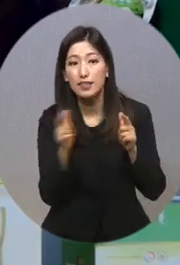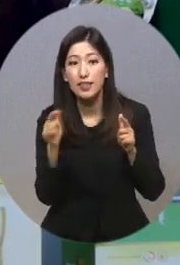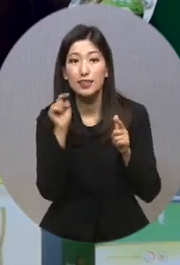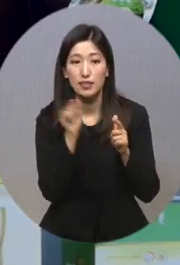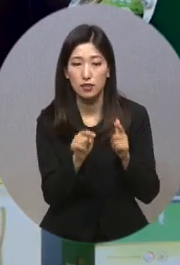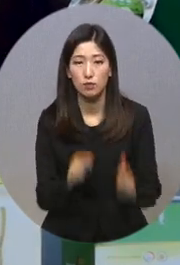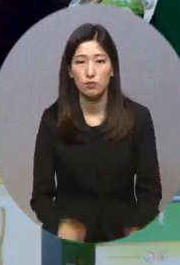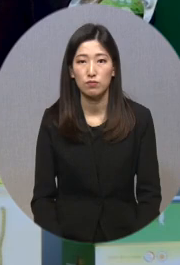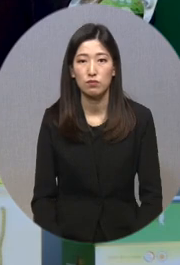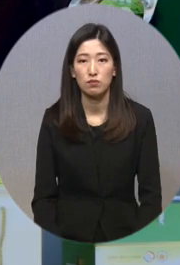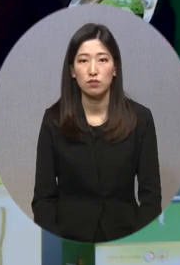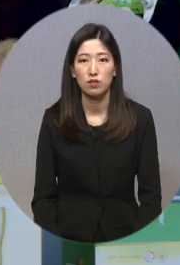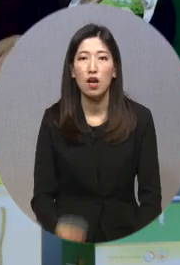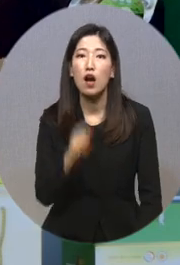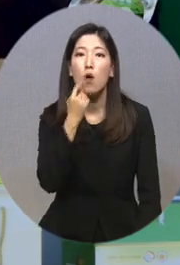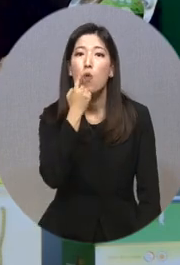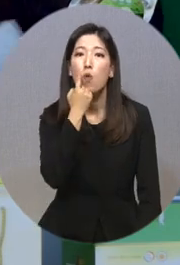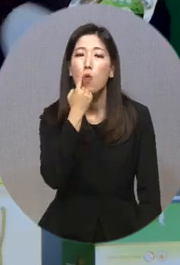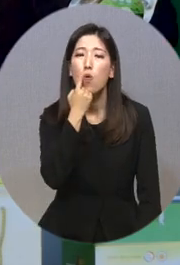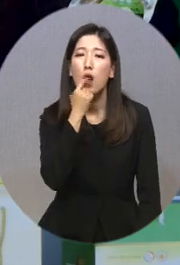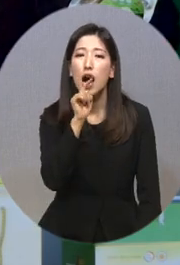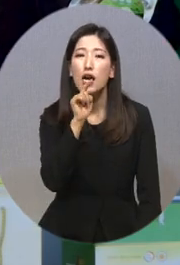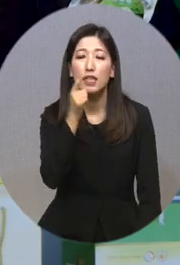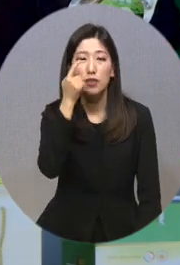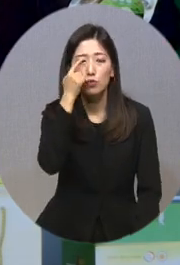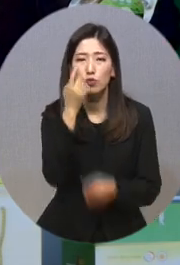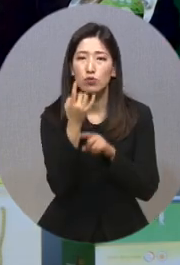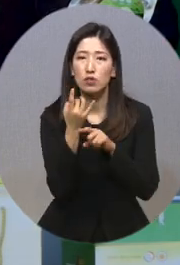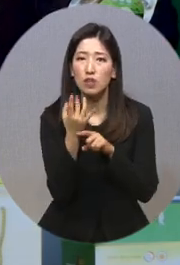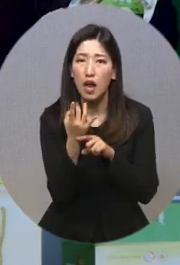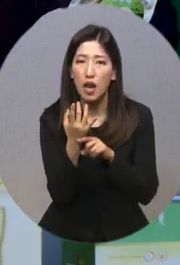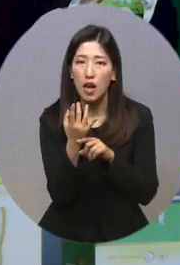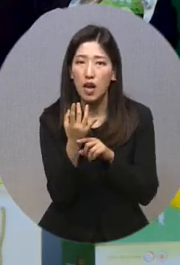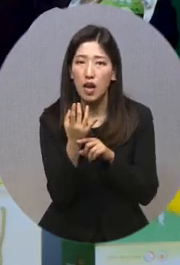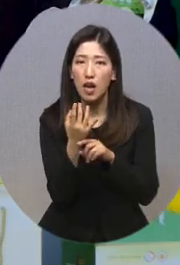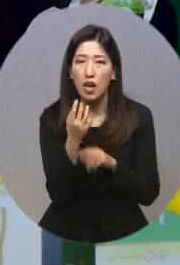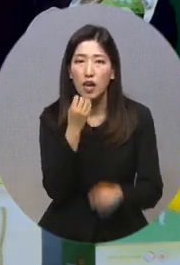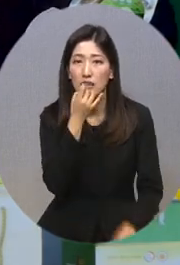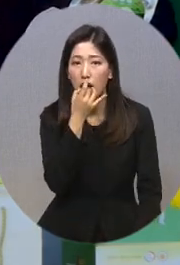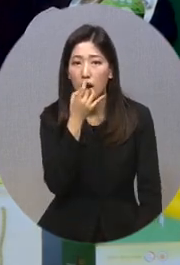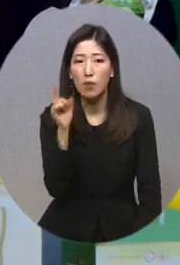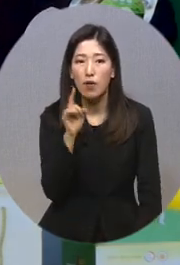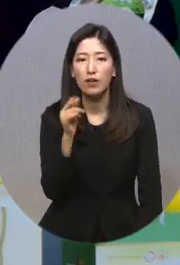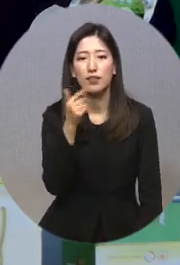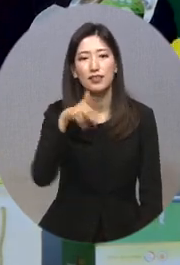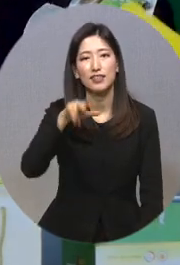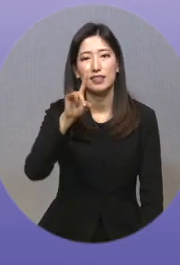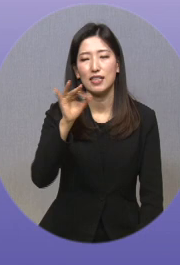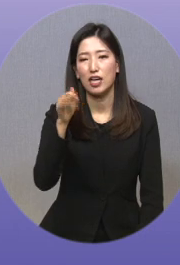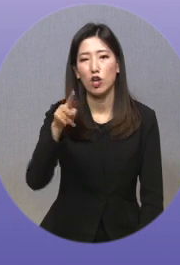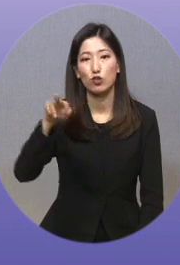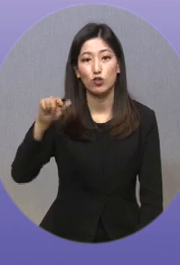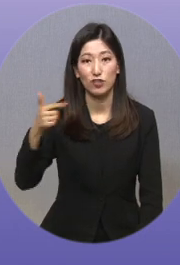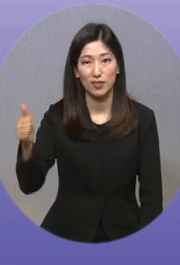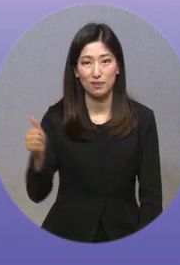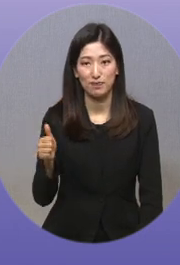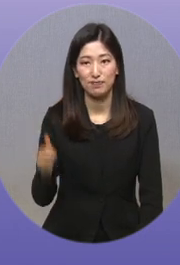소개하겠습니다. 황금 눈살. 와우, 황금 눈살의 대표 장형준님 모시도록 하겠습니다.